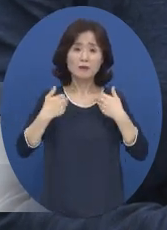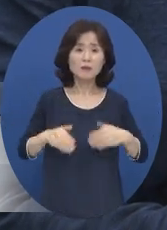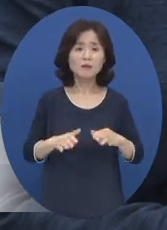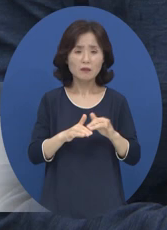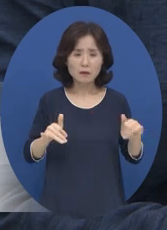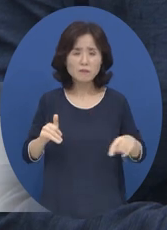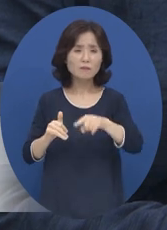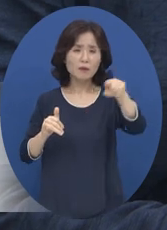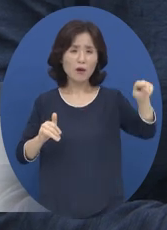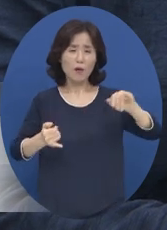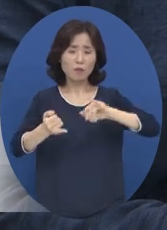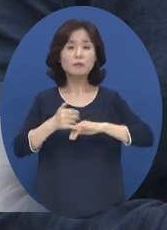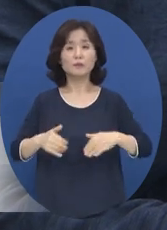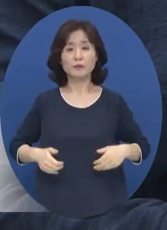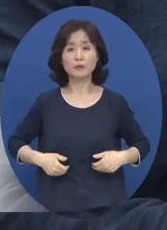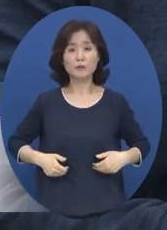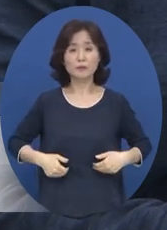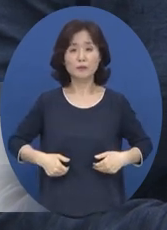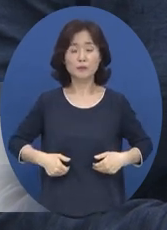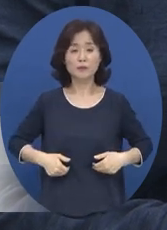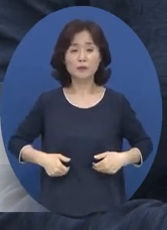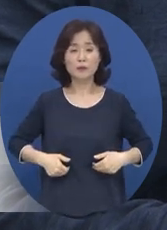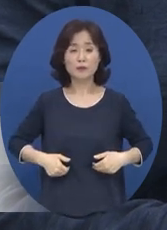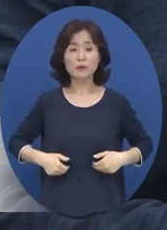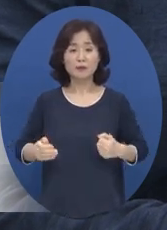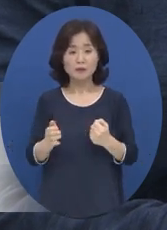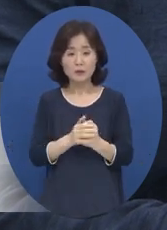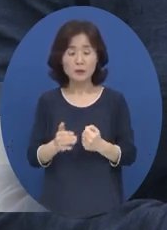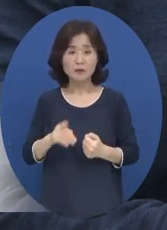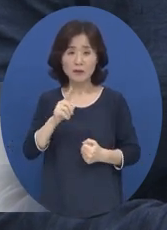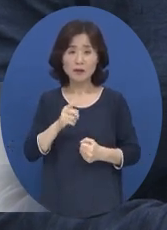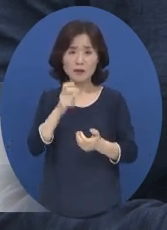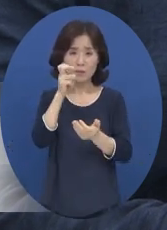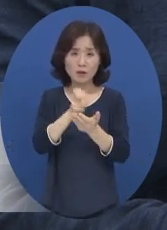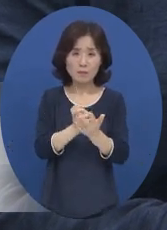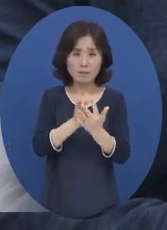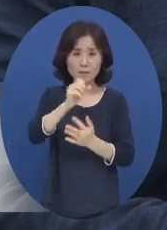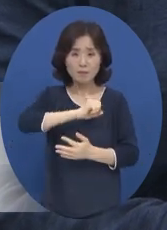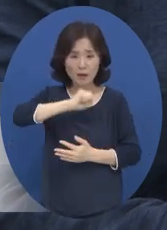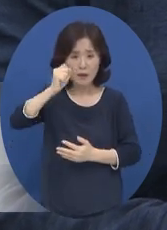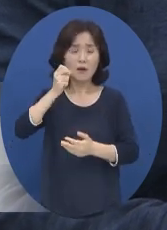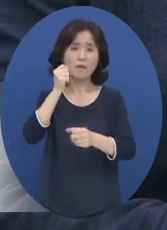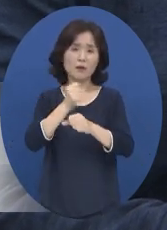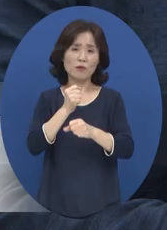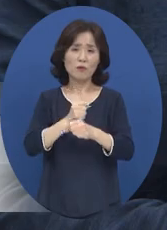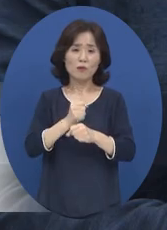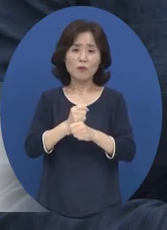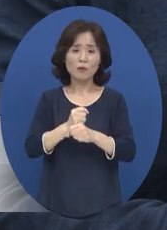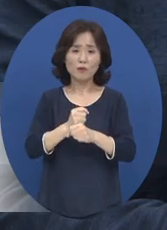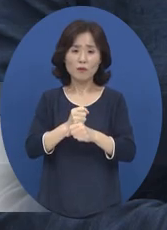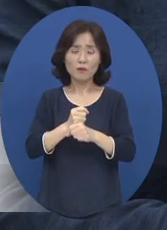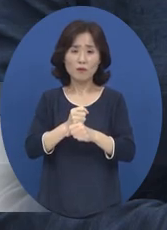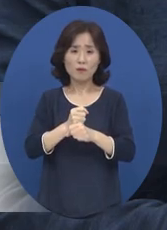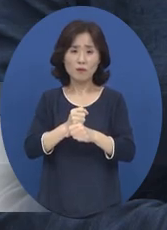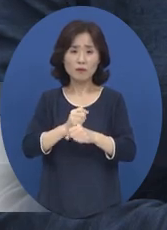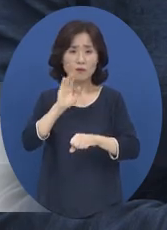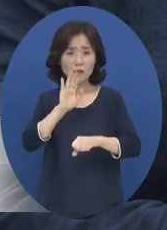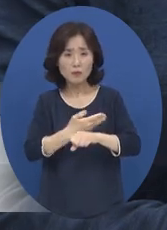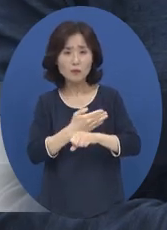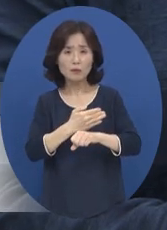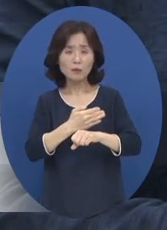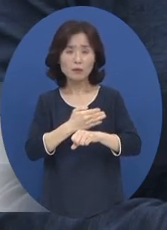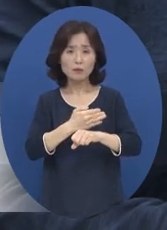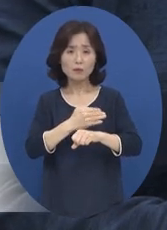약자한테는 절대적으로 필요한 것이고요. 그래서 저는 이게 하루빨리 이루어져야만이 그나마 기울어진